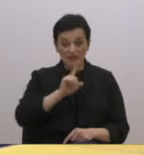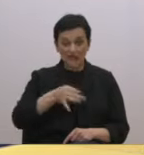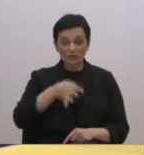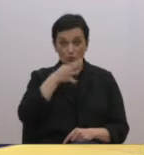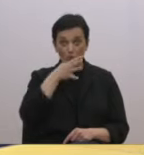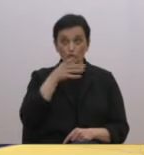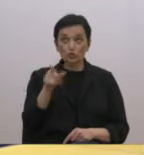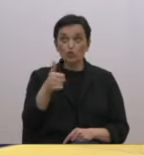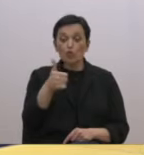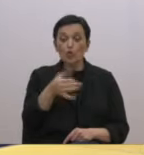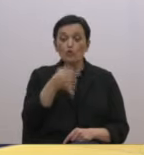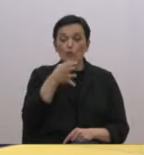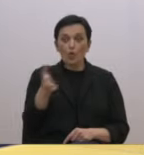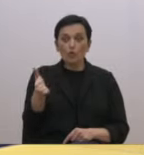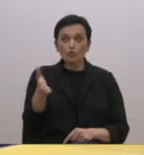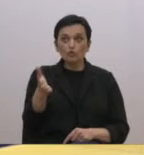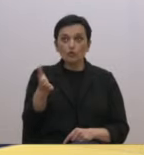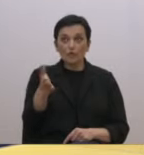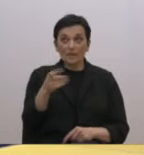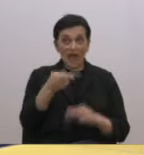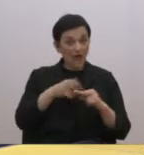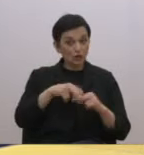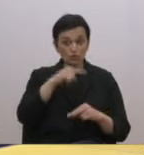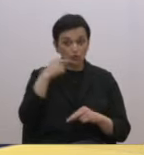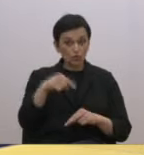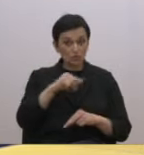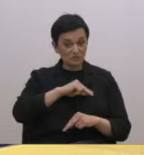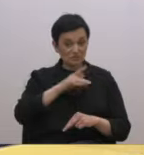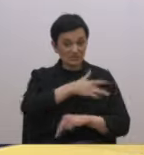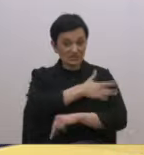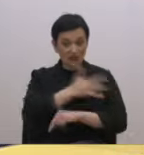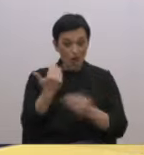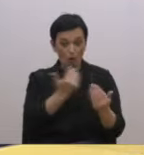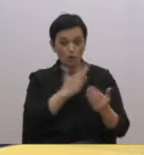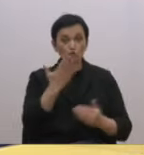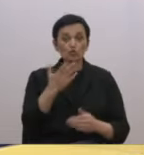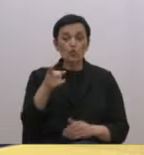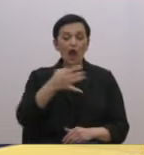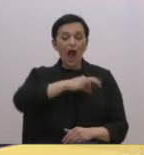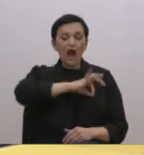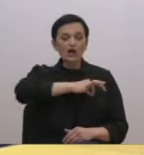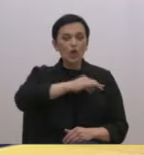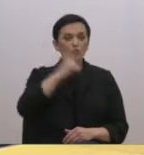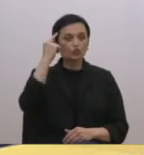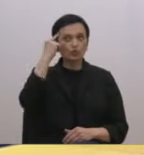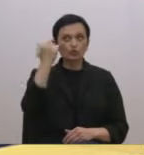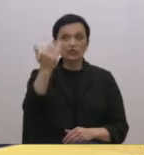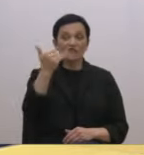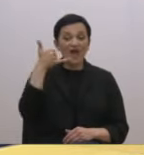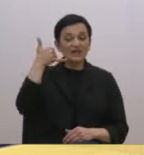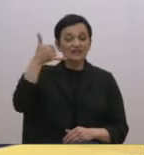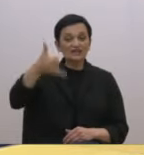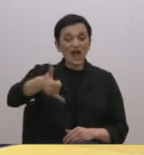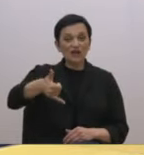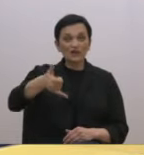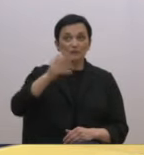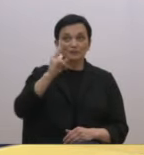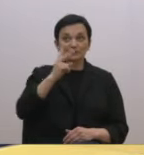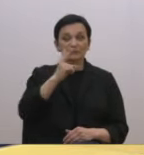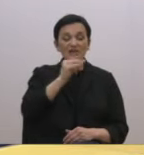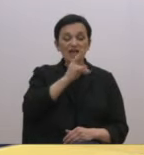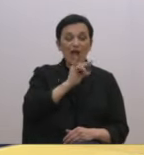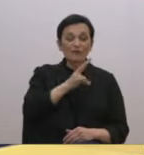ეგ როგორ მოგწონთ? ეგ არ არის რუსეთის მსახურება. თუ თქვენ აგენტურა გონიათ, რომ თქვენ დაგირეკავთ ახლა ვინმე ლავროვი